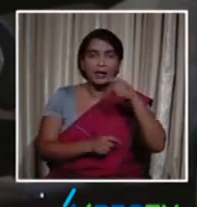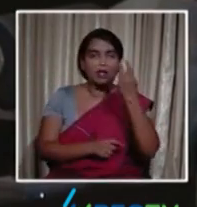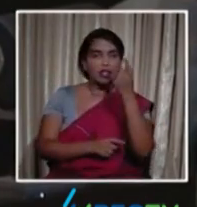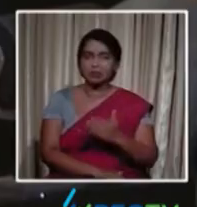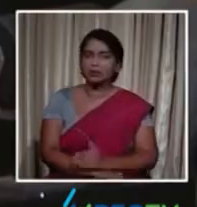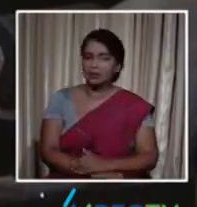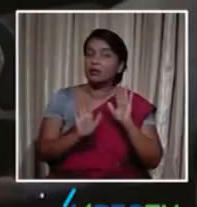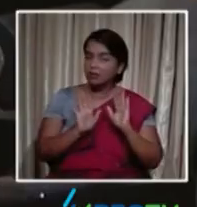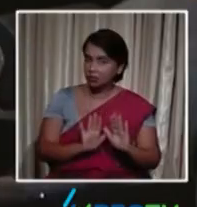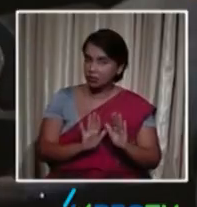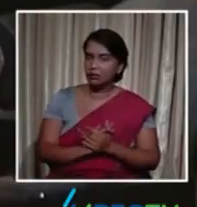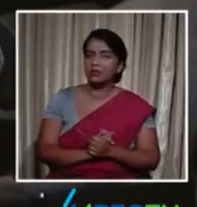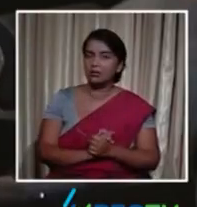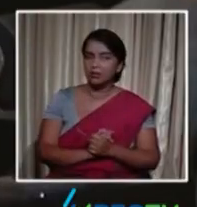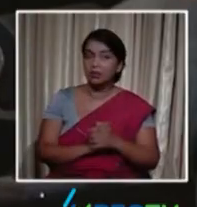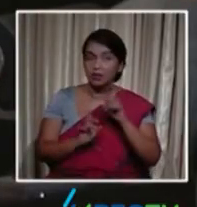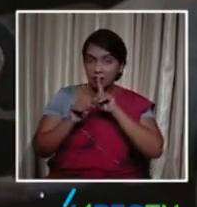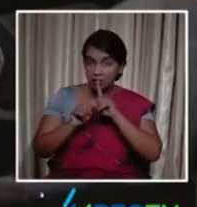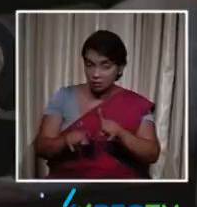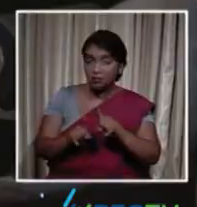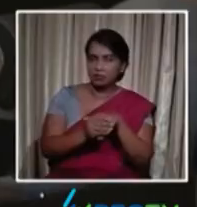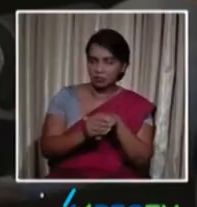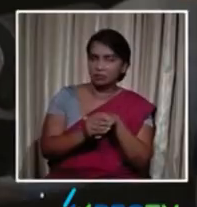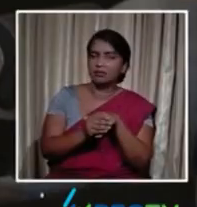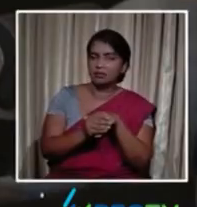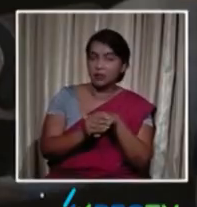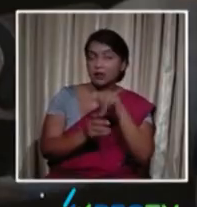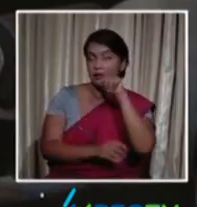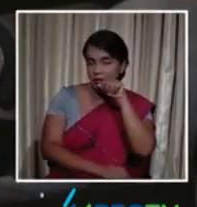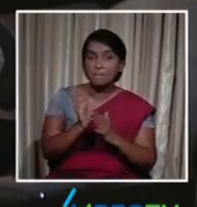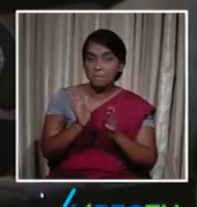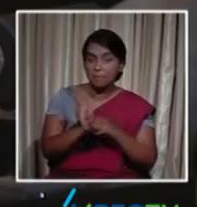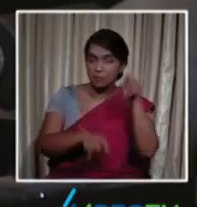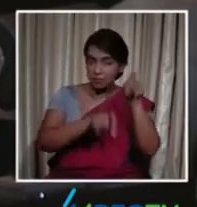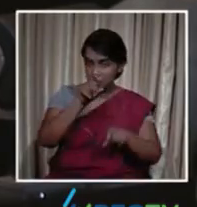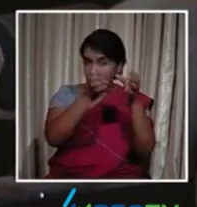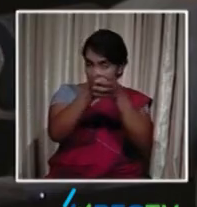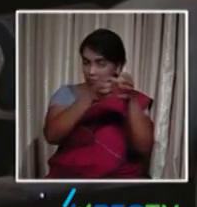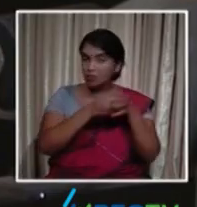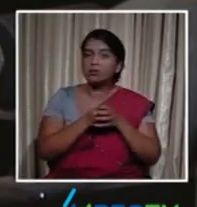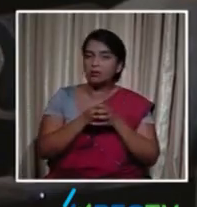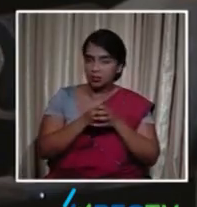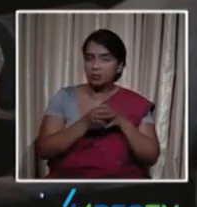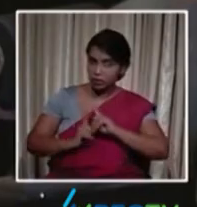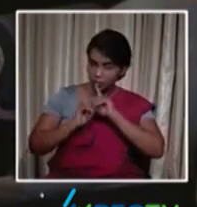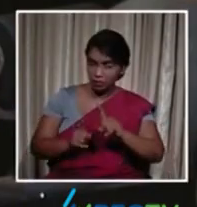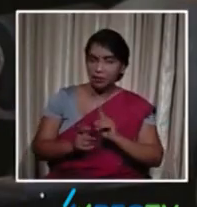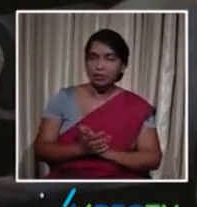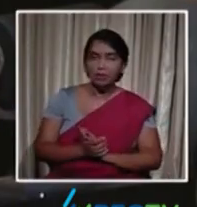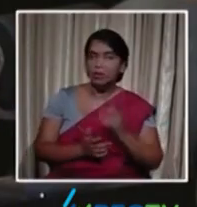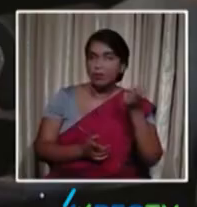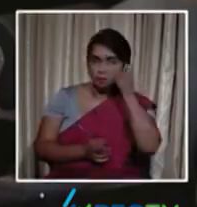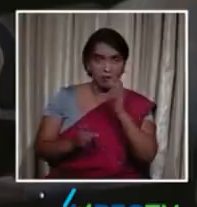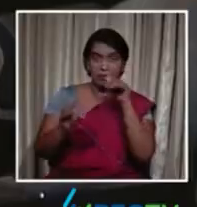පුළුවන් කියලා මට හිතුණා. හැබැයි ඒ ප්‍රකාශිත පත් වූ දේ ඇතුලේ සැබවින්ම මේ සමාජිකයන් එම කණ්ඩායම් එම තීන්දුවල රැඳෙනවාද? එම